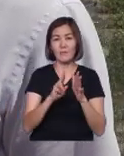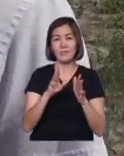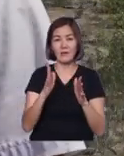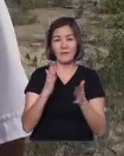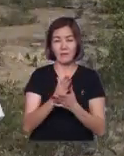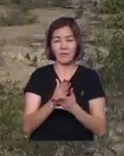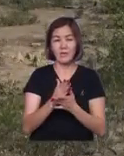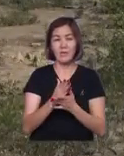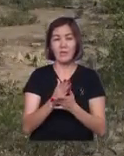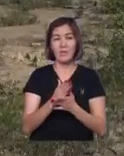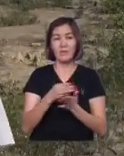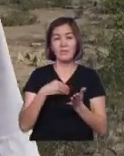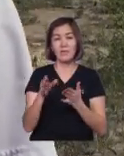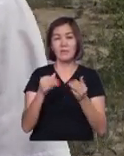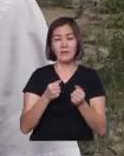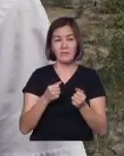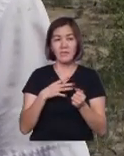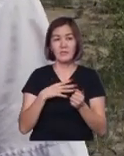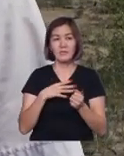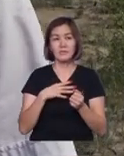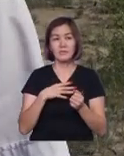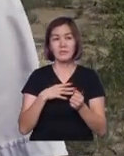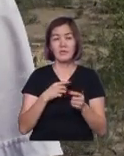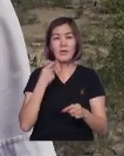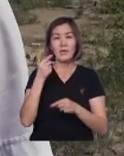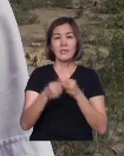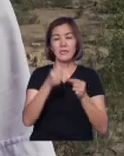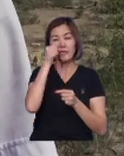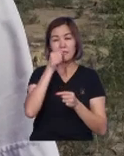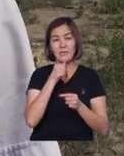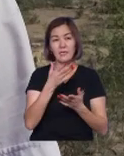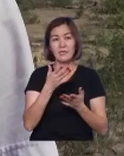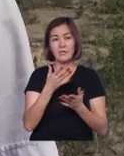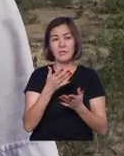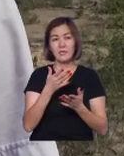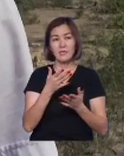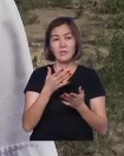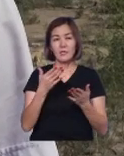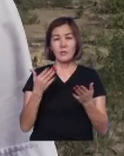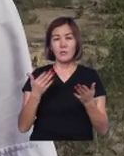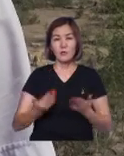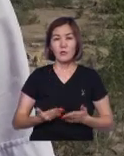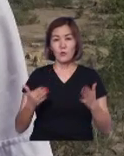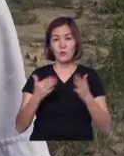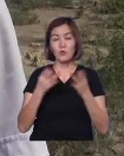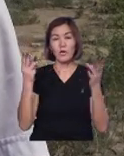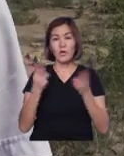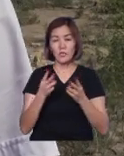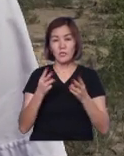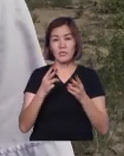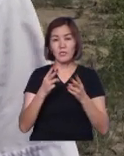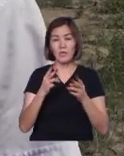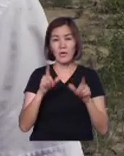тұратын. Оны сатып алсақ, уже келесі айда, осы алдымыздағы айда, оны да тұрғын үйге мұқтаж азаматтарға кезекке сәйкес таратып